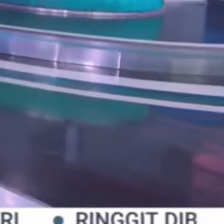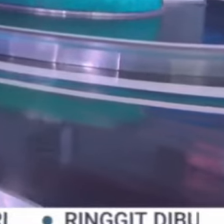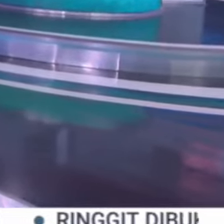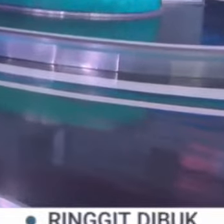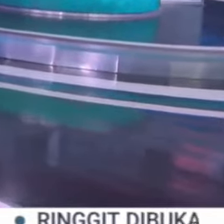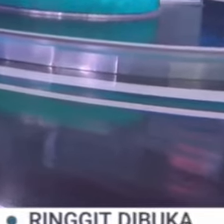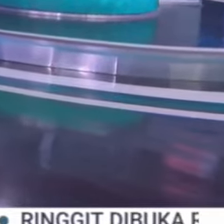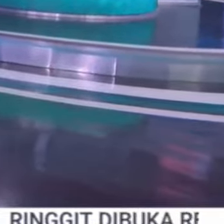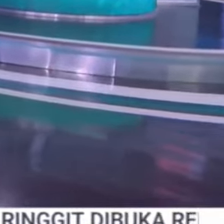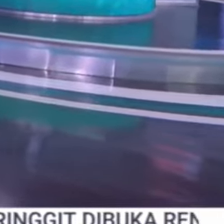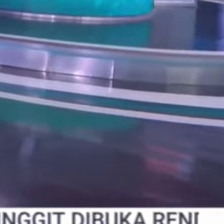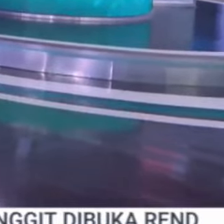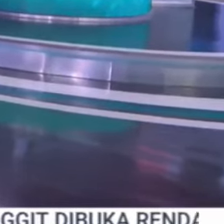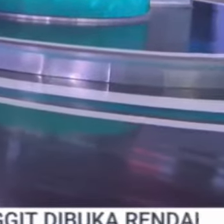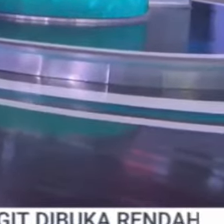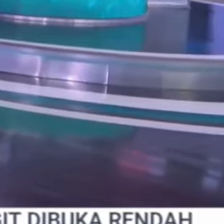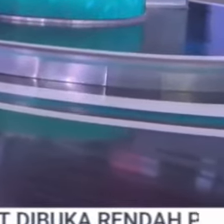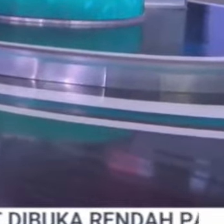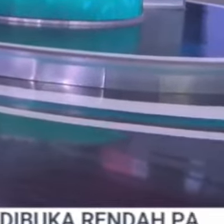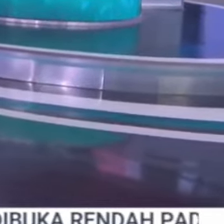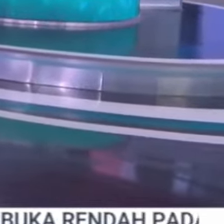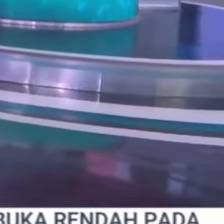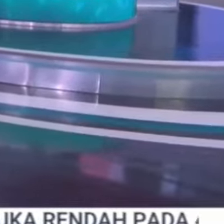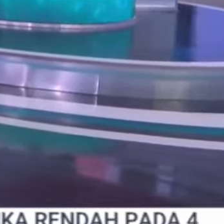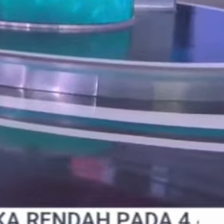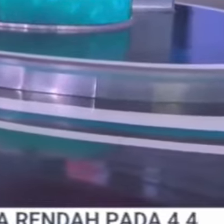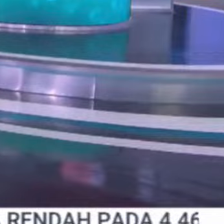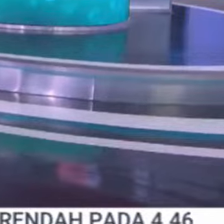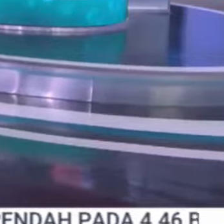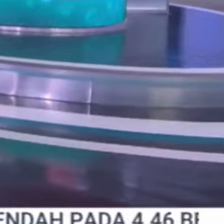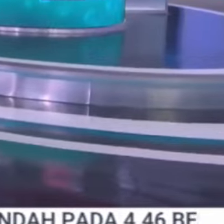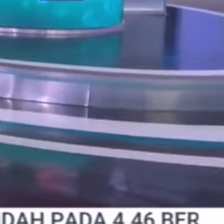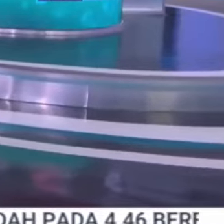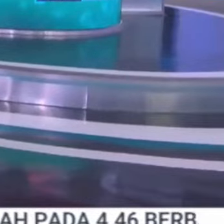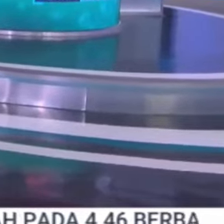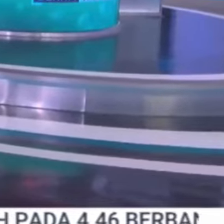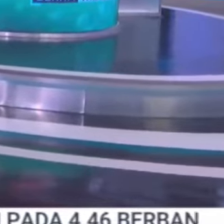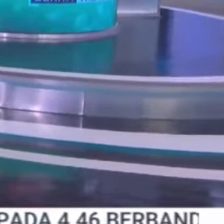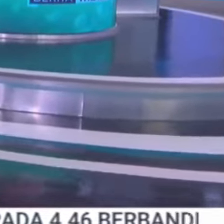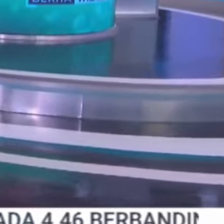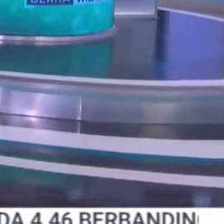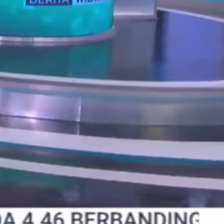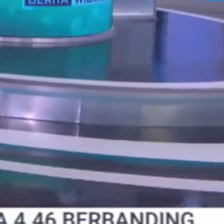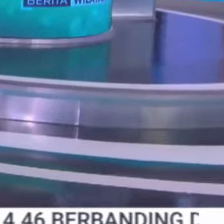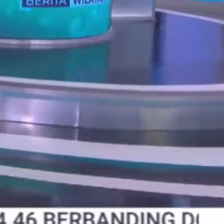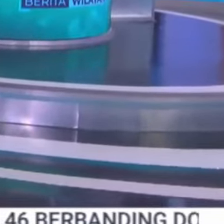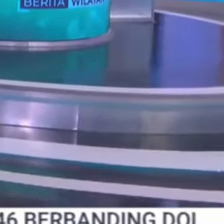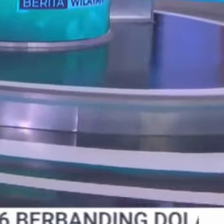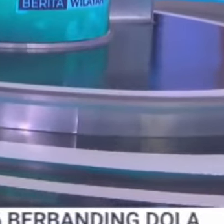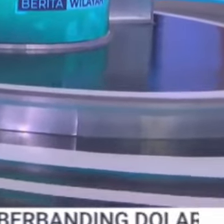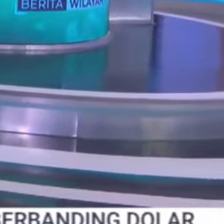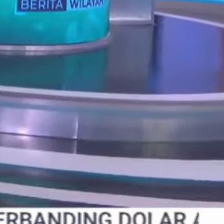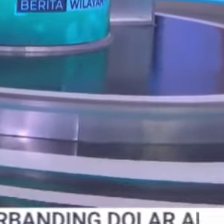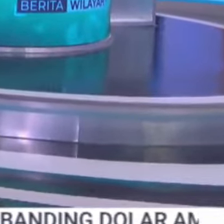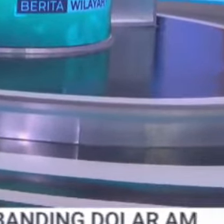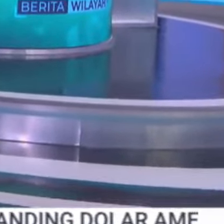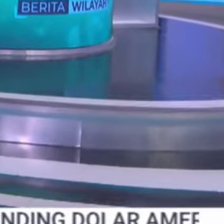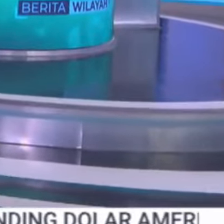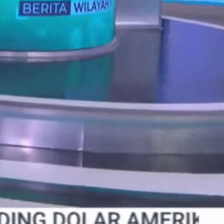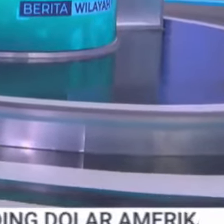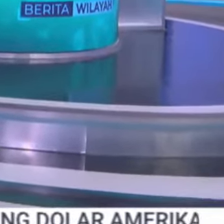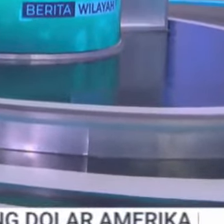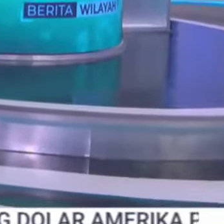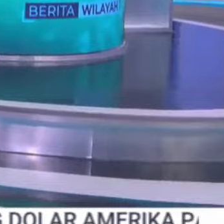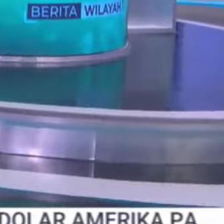Assalamualaikum salam Malaysia Madani berita wilayah 2 Mei 2023 saya Samsudin lintas langsung petang ini kita